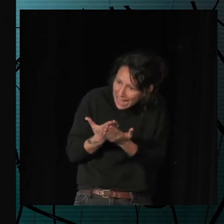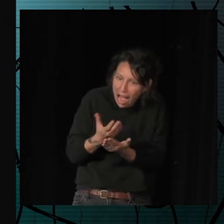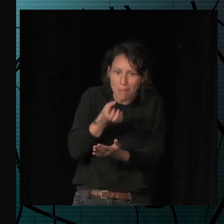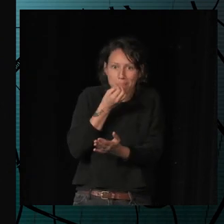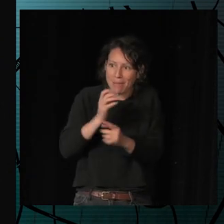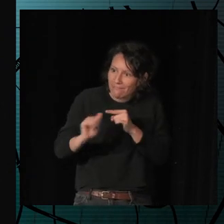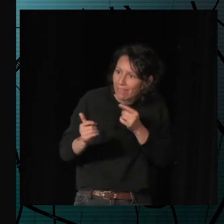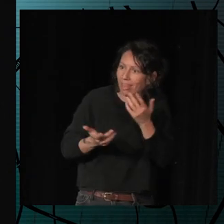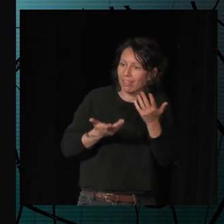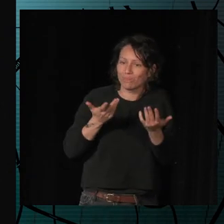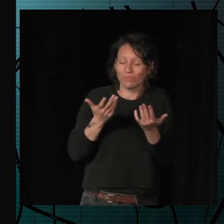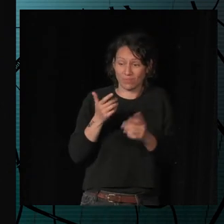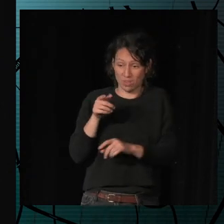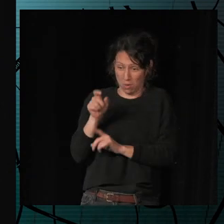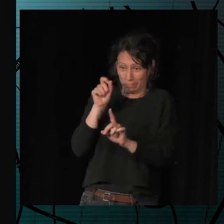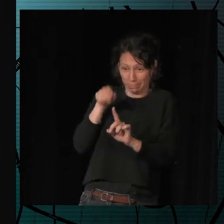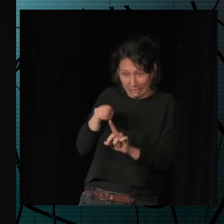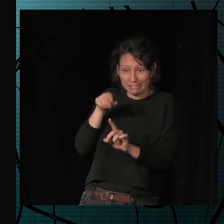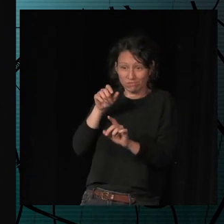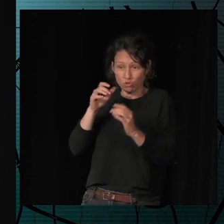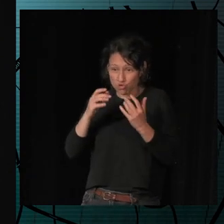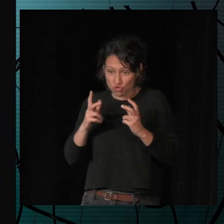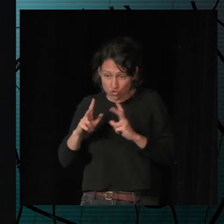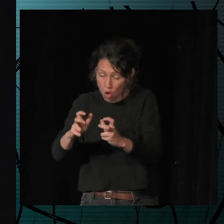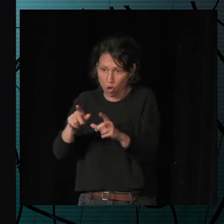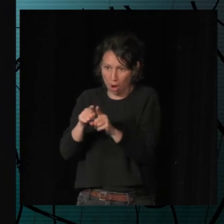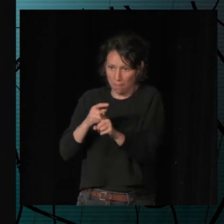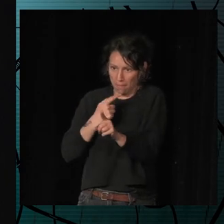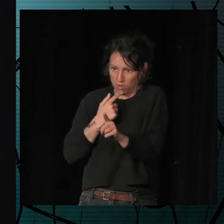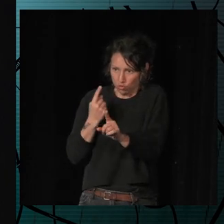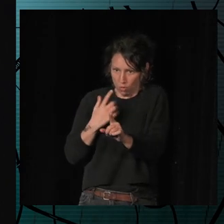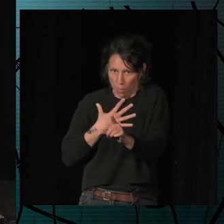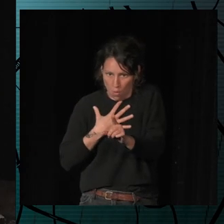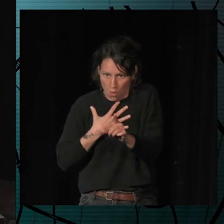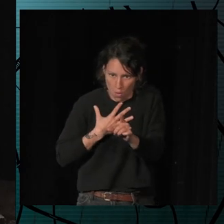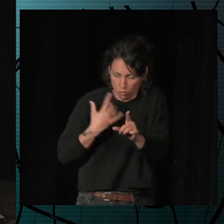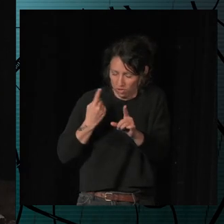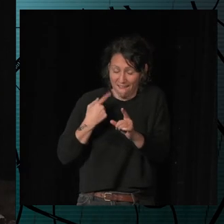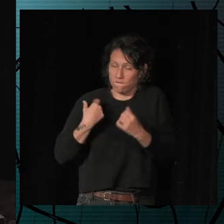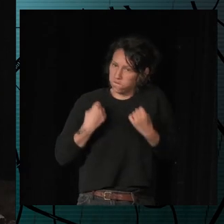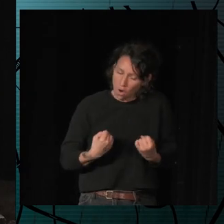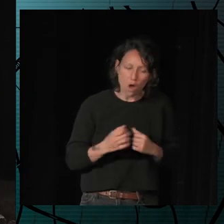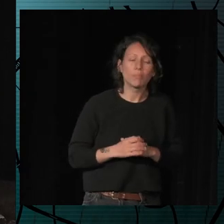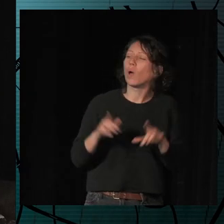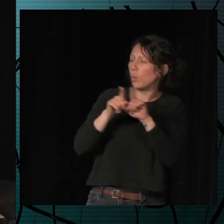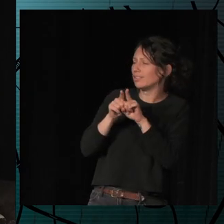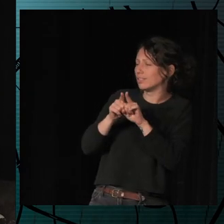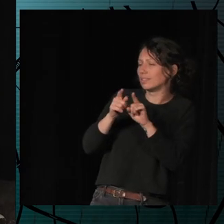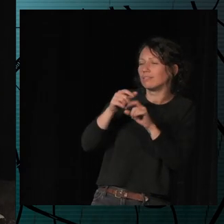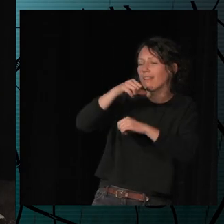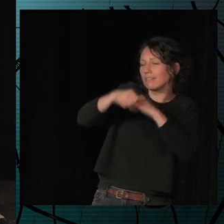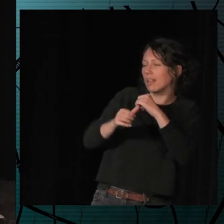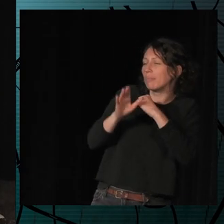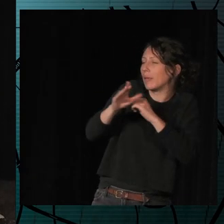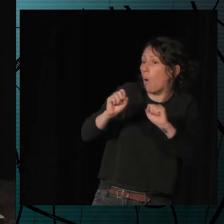tant que joueur j'ai encore peur d' outl c'est qu'il y a un effet d'appréhension qui est très très fort oui puis prévu il y a un peu d'imprévu aussi tu sais jamais trop P un jeu que tu